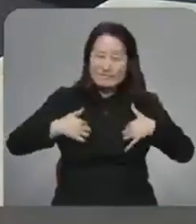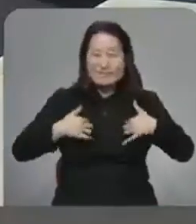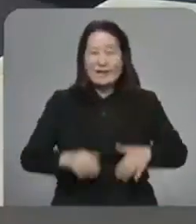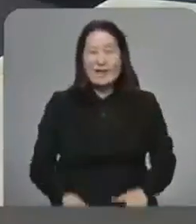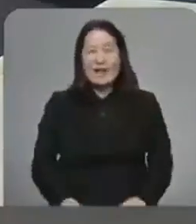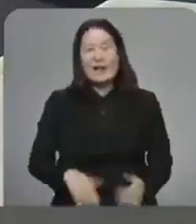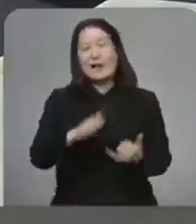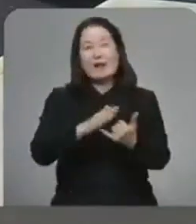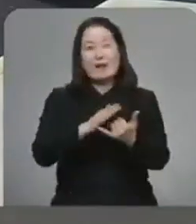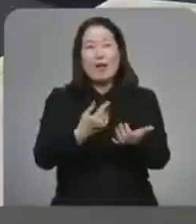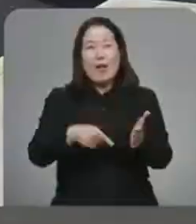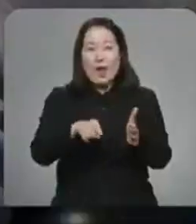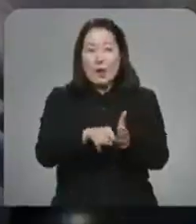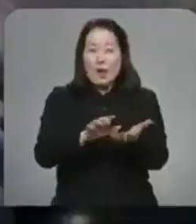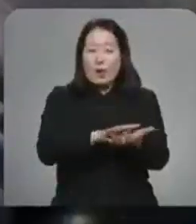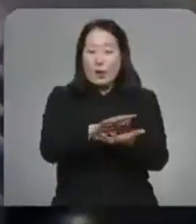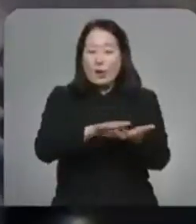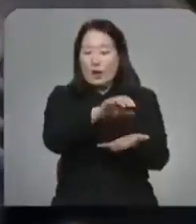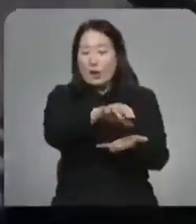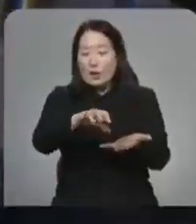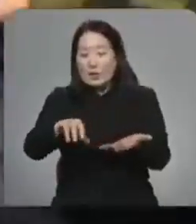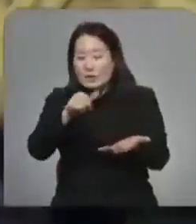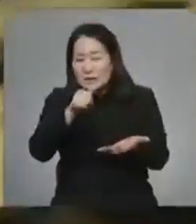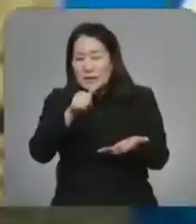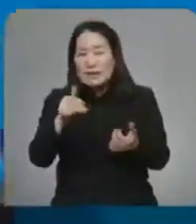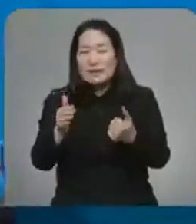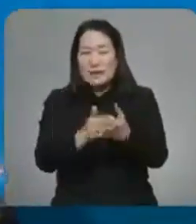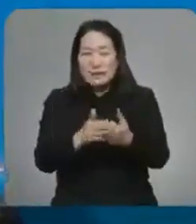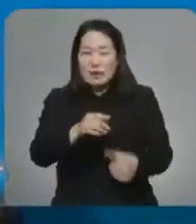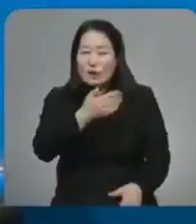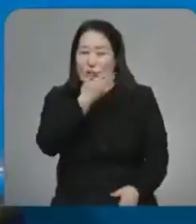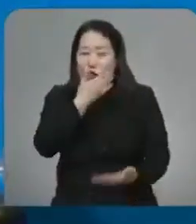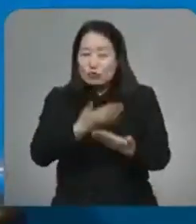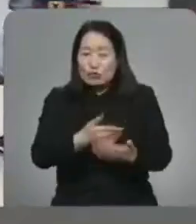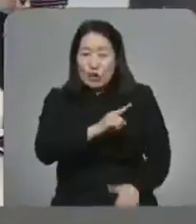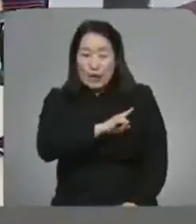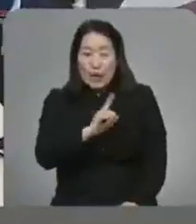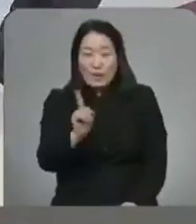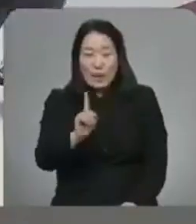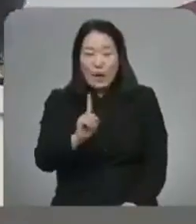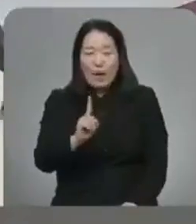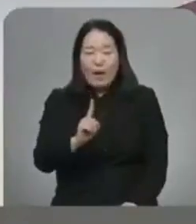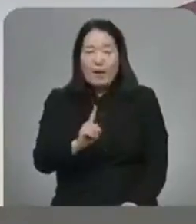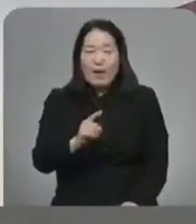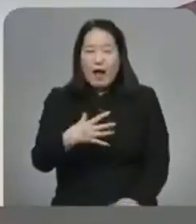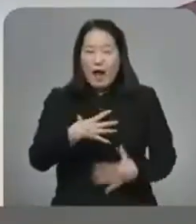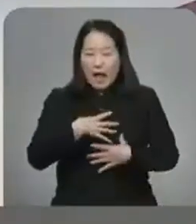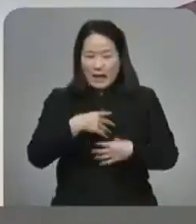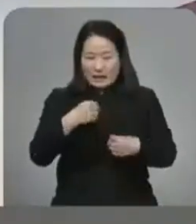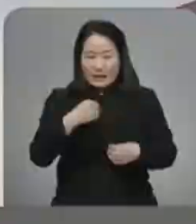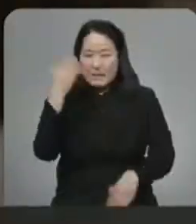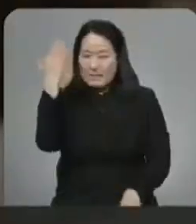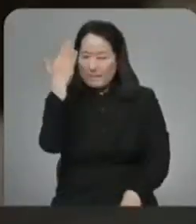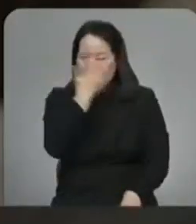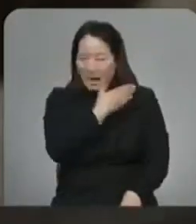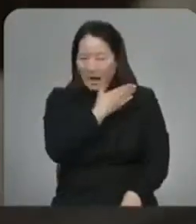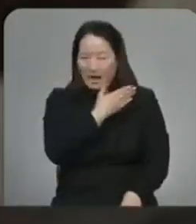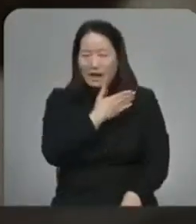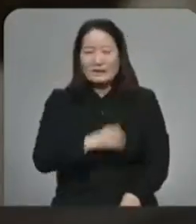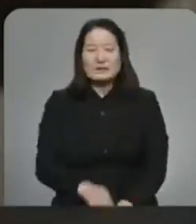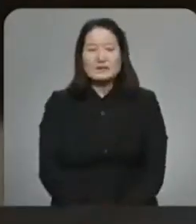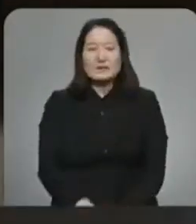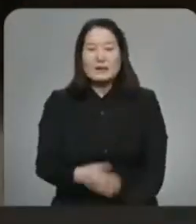어린 아이들을 위한 놀이시설인 만큼 안전에 최우선을 두고 청결과 친절 서비스에도 신경 쓴 모습입니다.